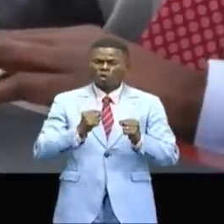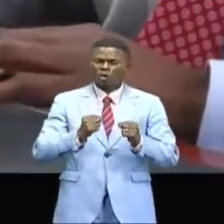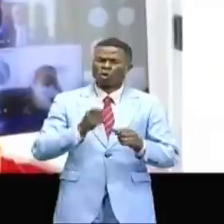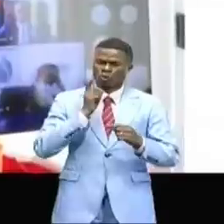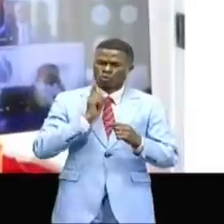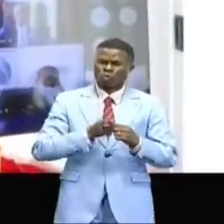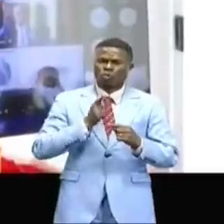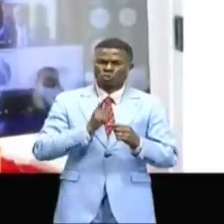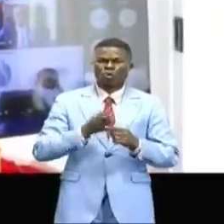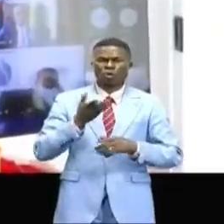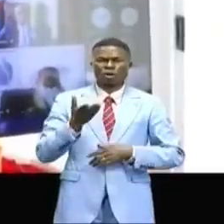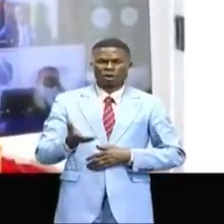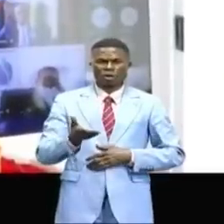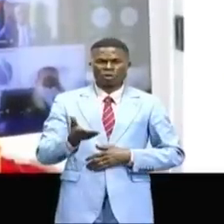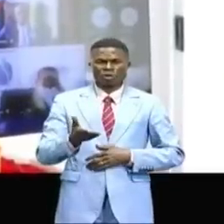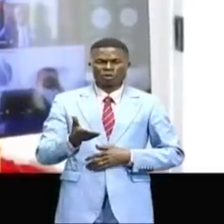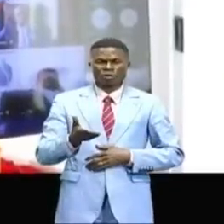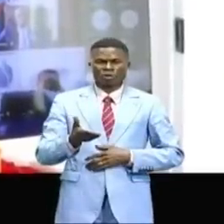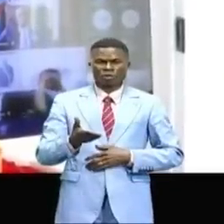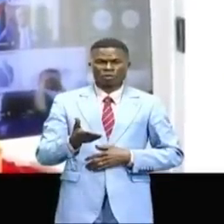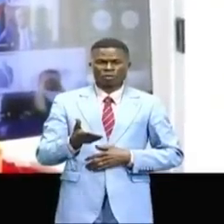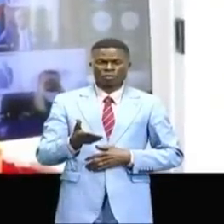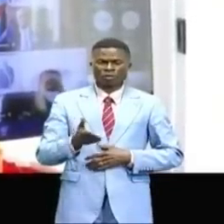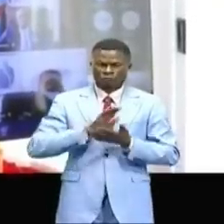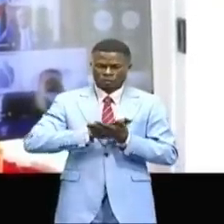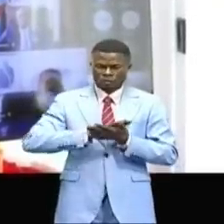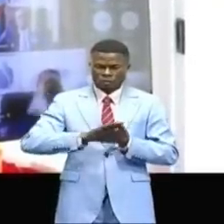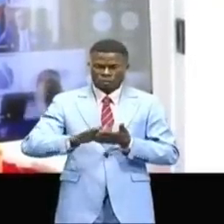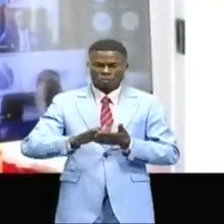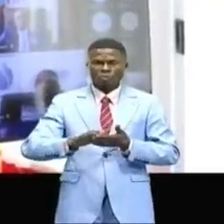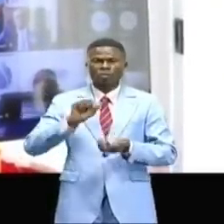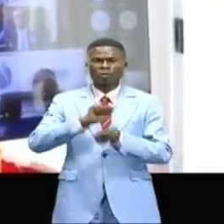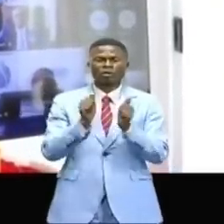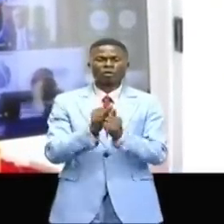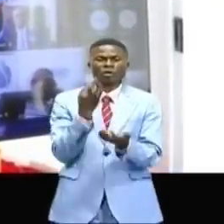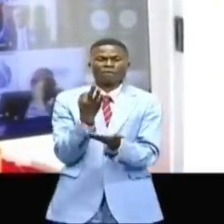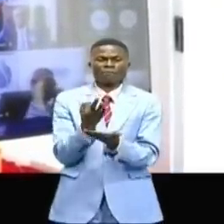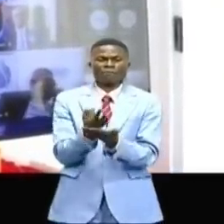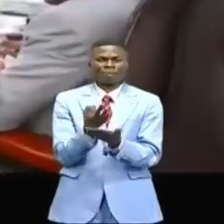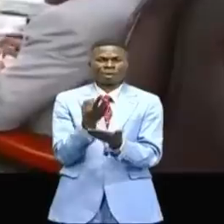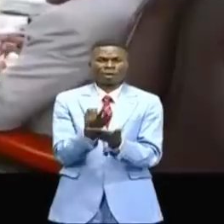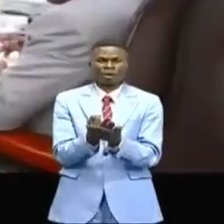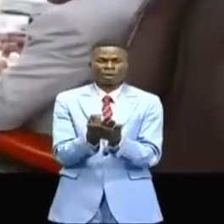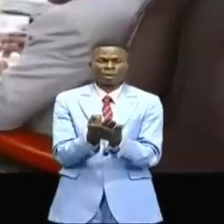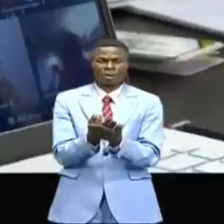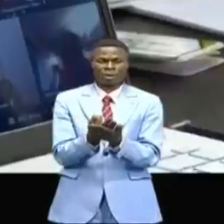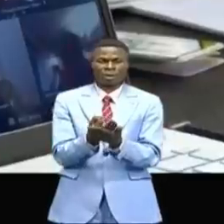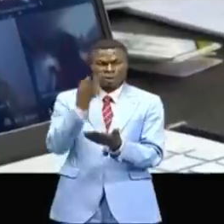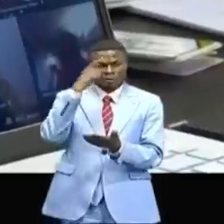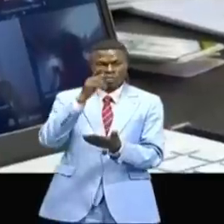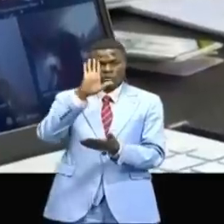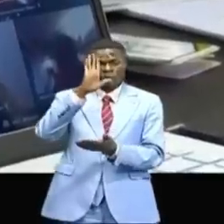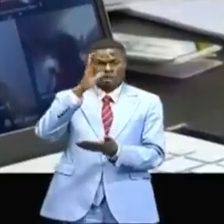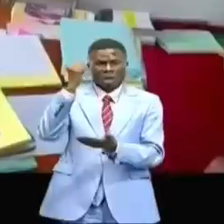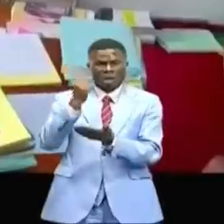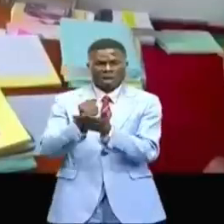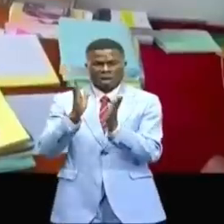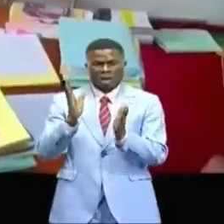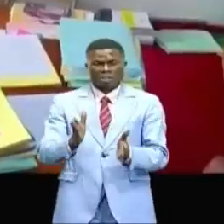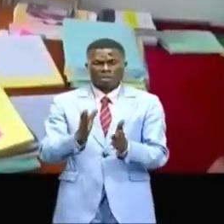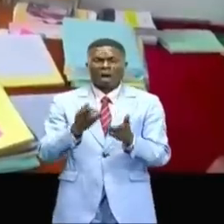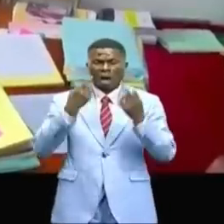efficaces. De l'apurement du contentieux financier, excepté pour 5 ambassades qui ont